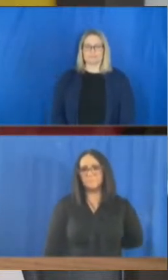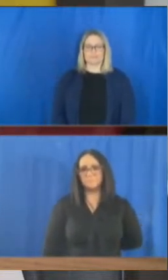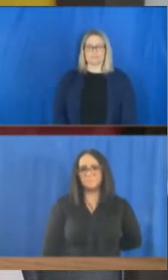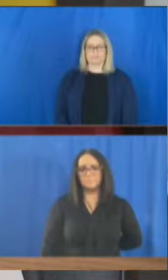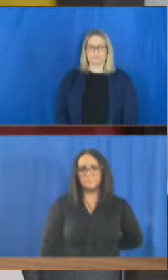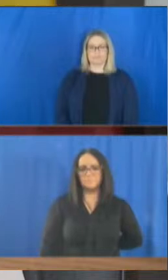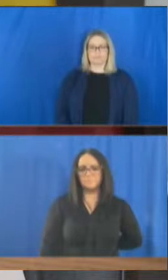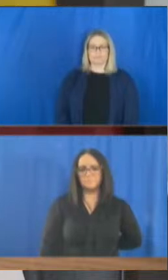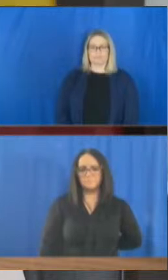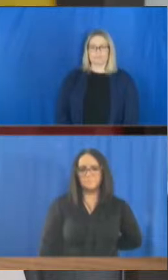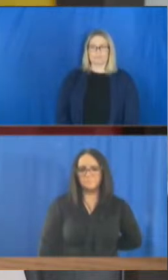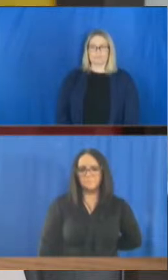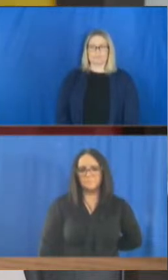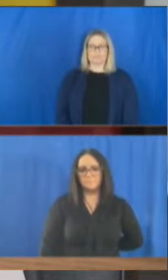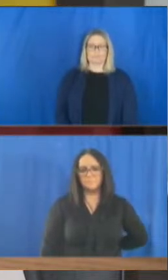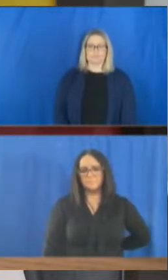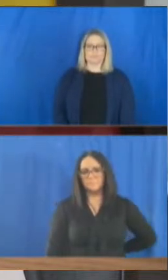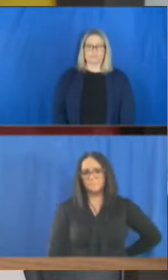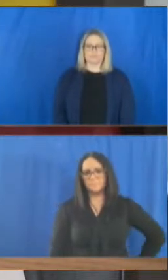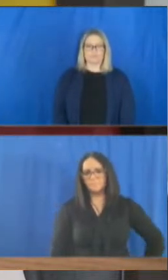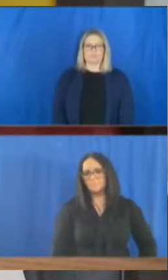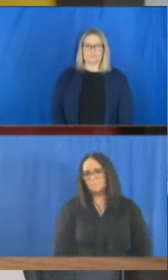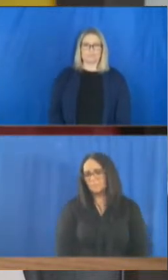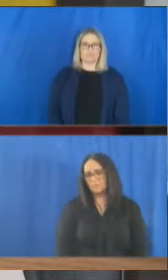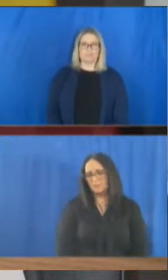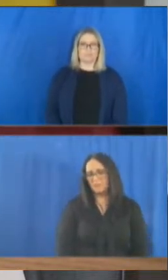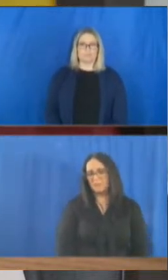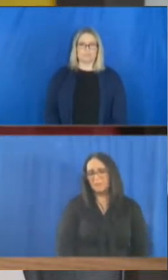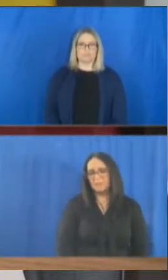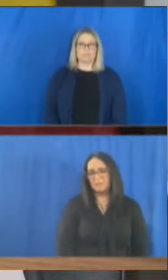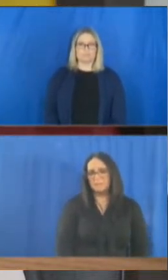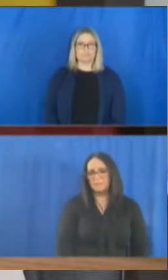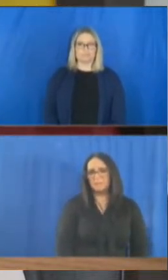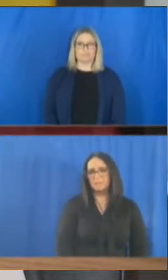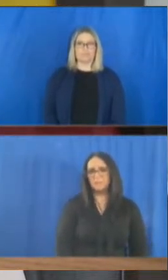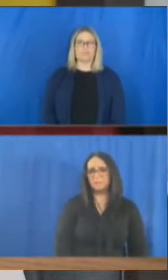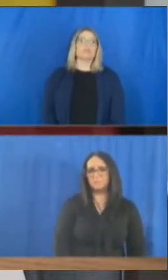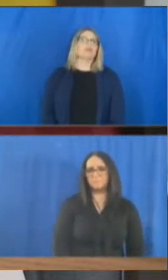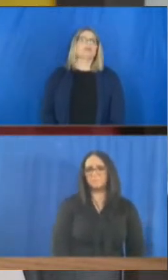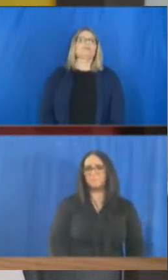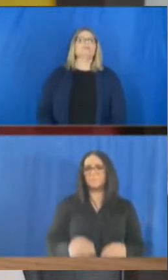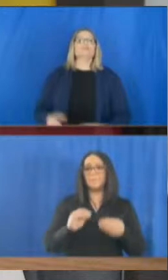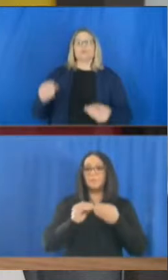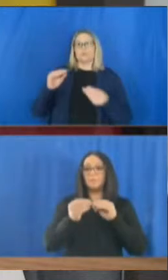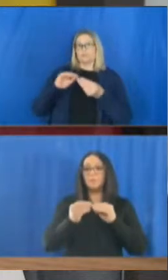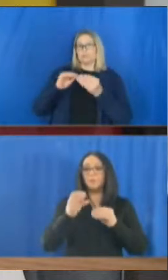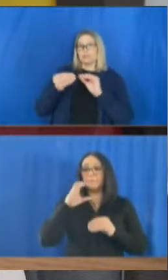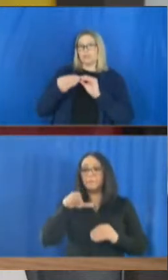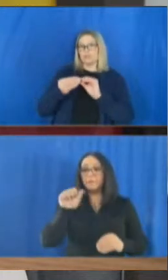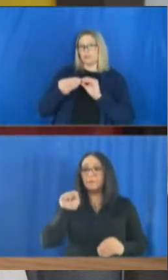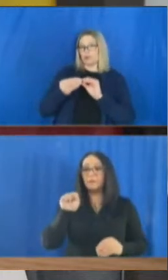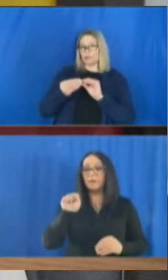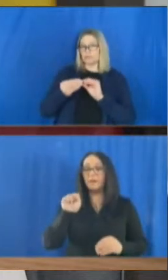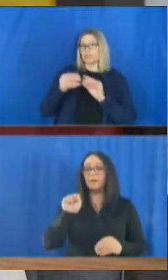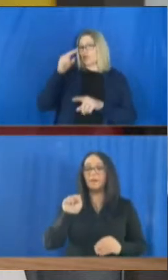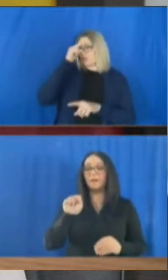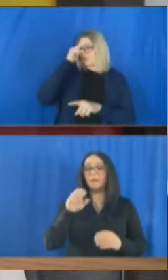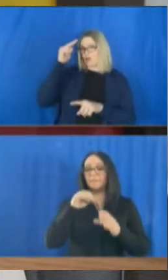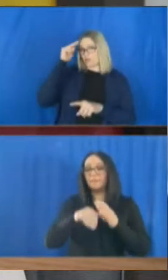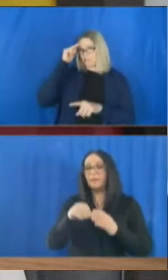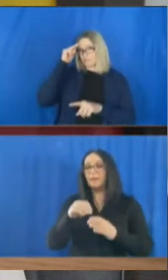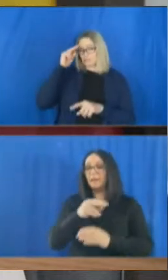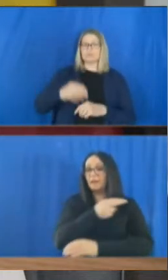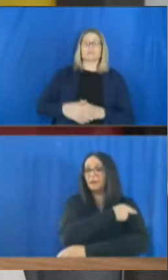que la troisième dose, la dose de rappel, c'est la meilleure protection contre Omicron pour